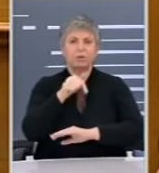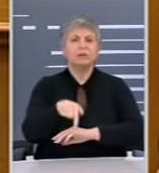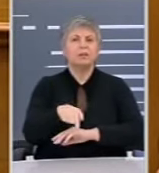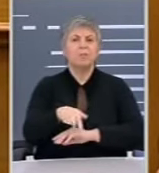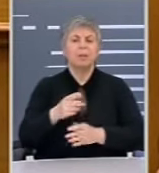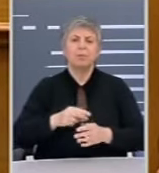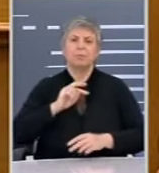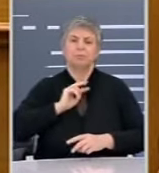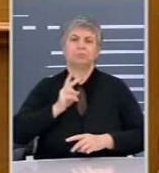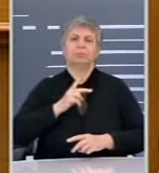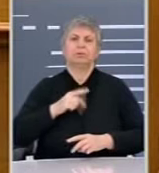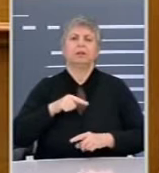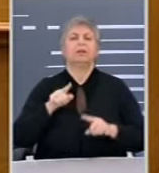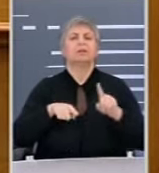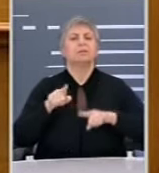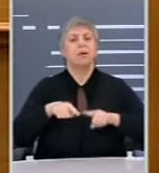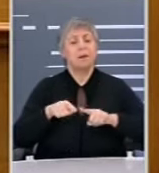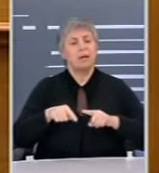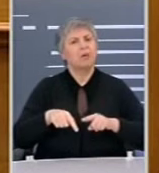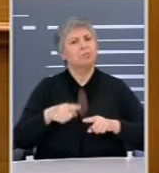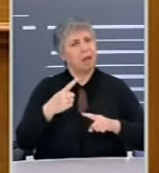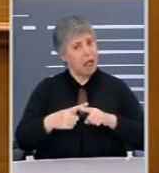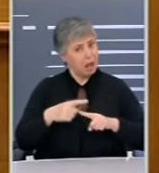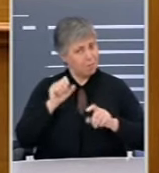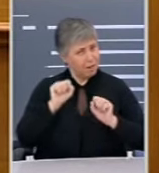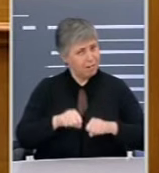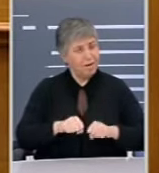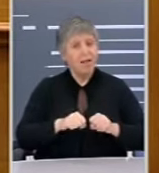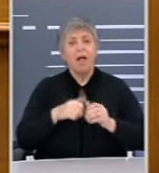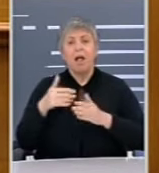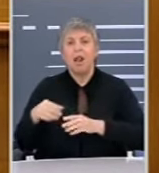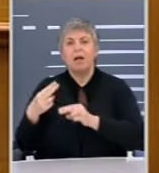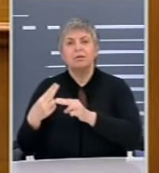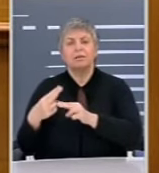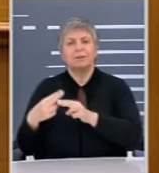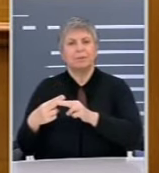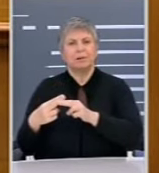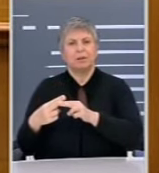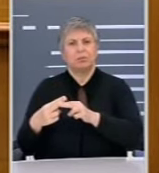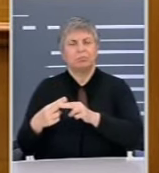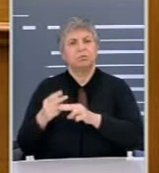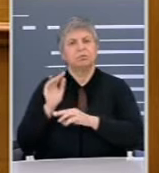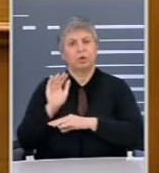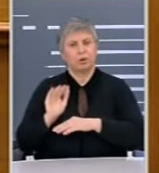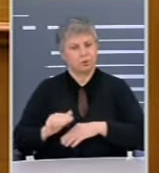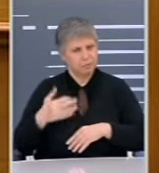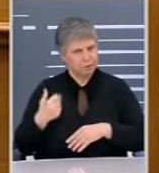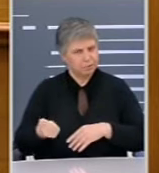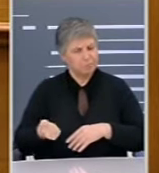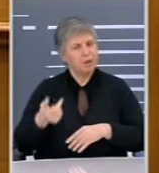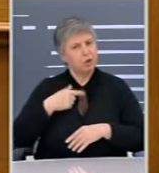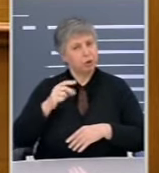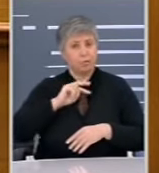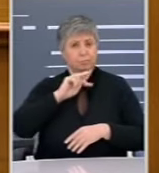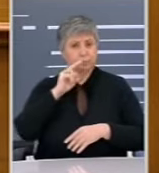αλλά ταυτόχρονα πολύ σημαντικά ερωτήματα από τις απαντήσεις που θα δοθούν όχι μόνο θα εξαχθούν χρήσιμα